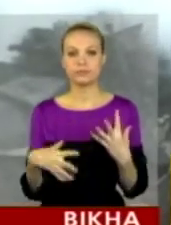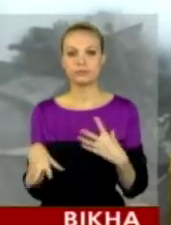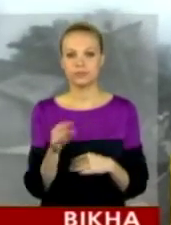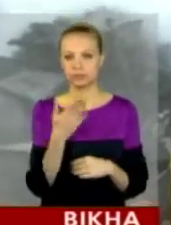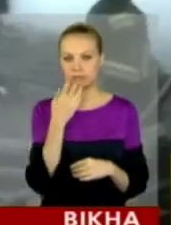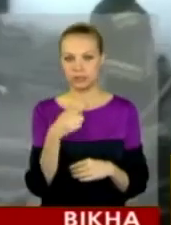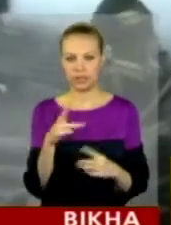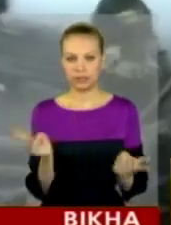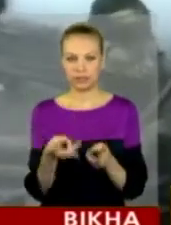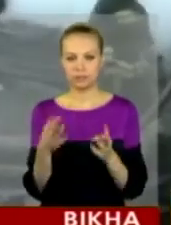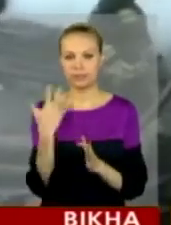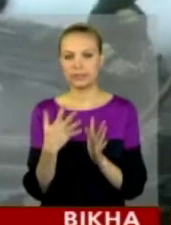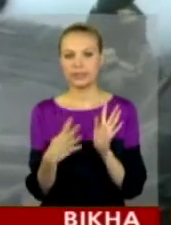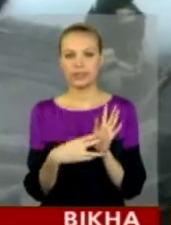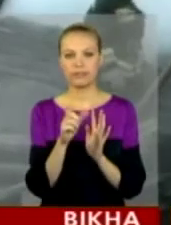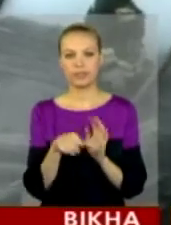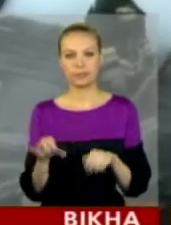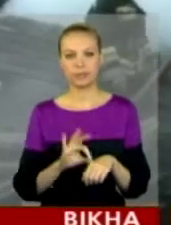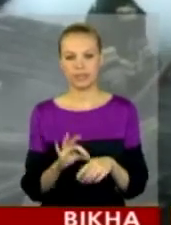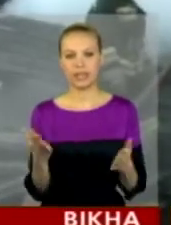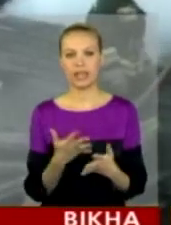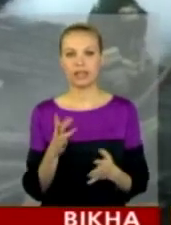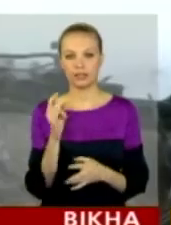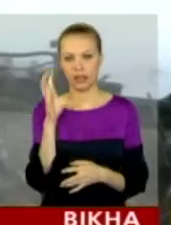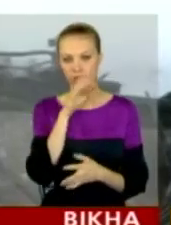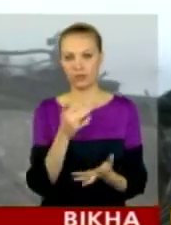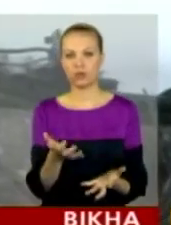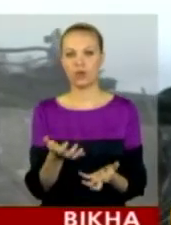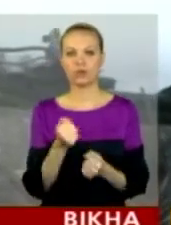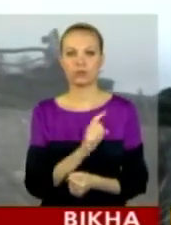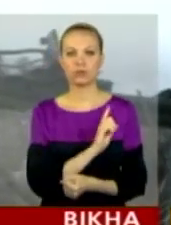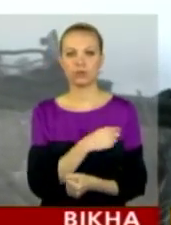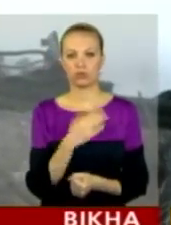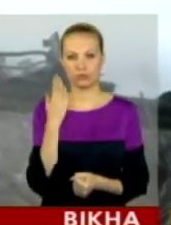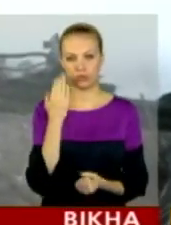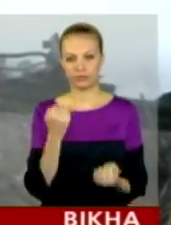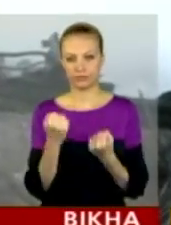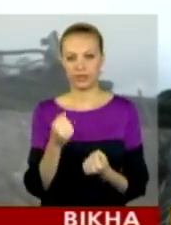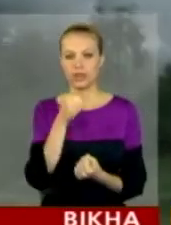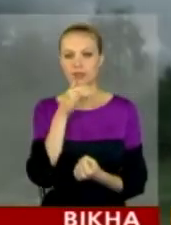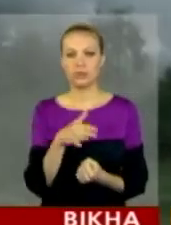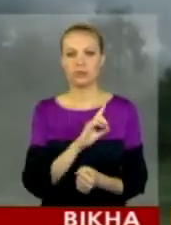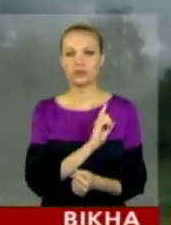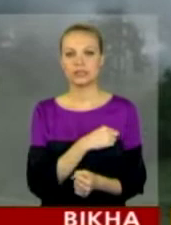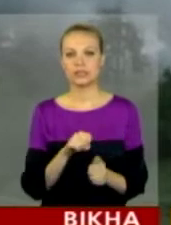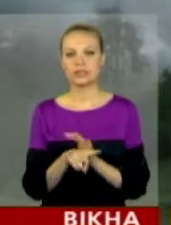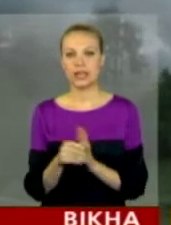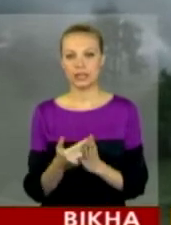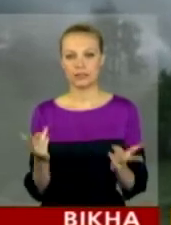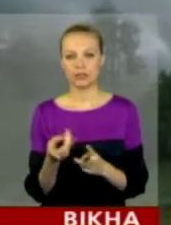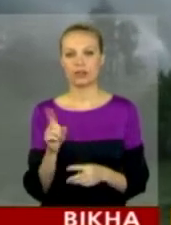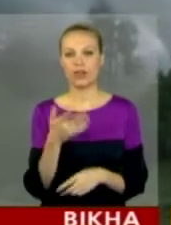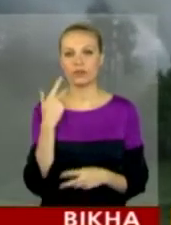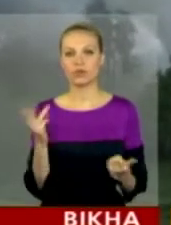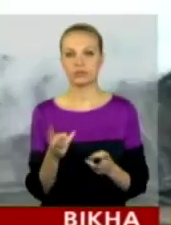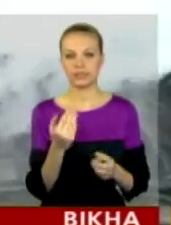ядучий дим. 59 пацієнтів, які проти ночі отримали потужне снодійне, не мали сил тікати від вогню, навіть коли